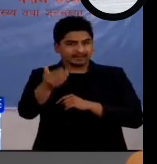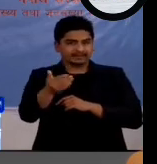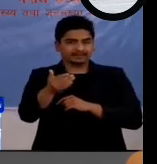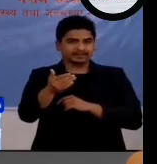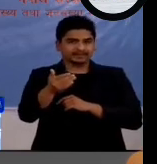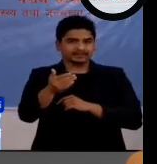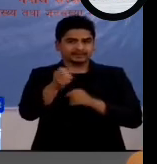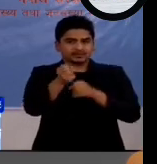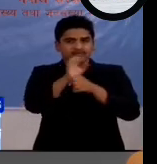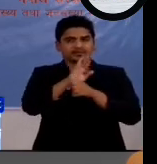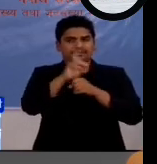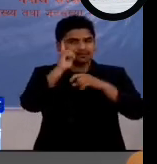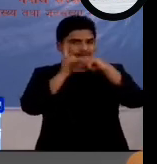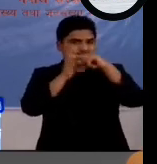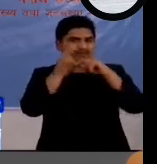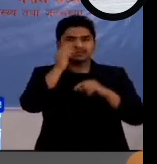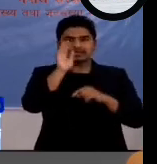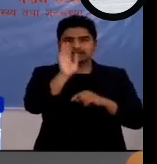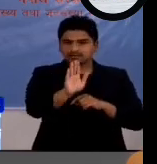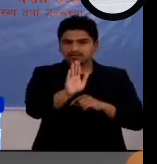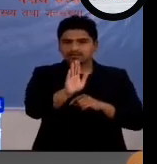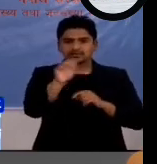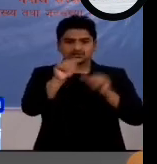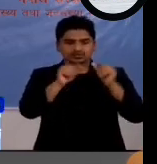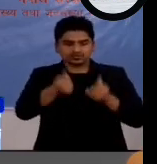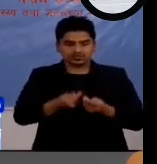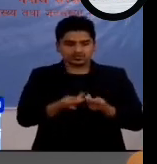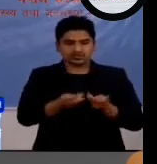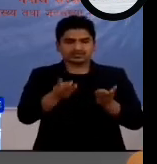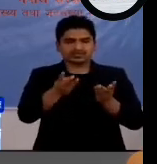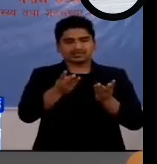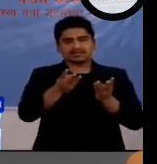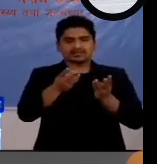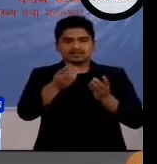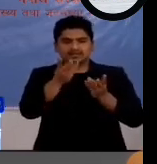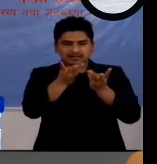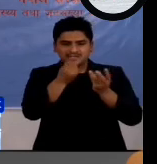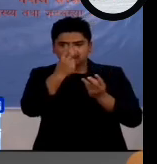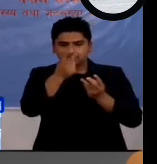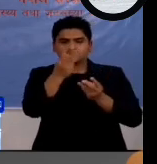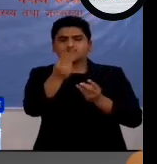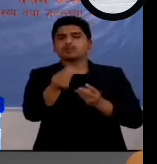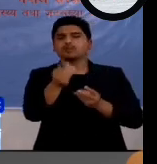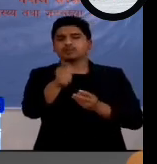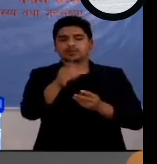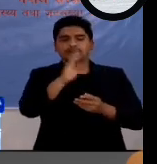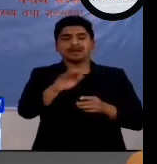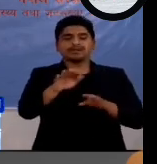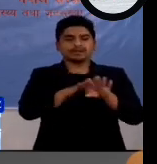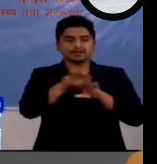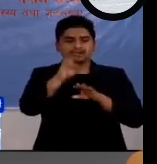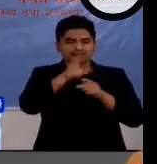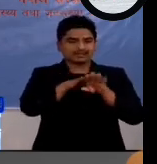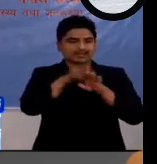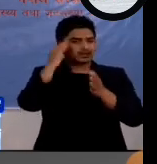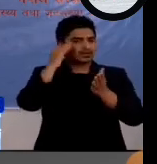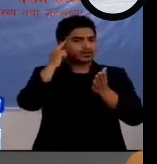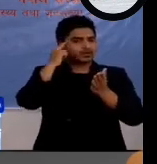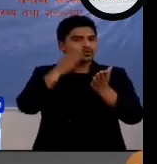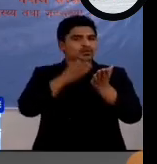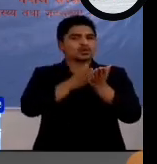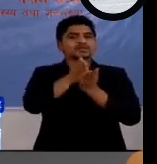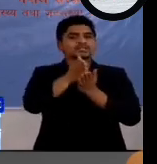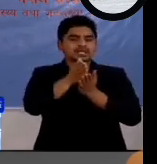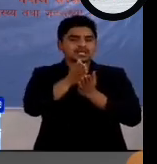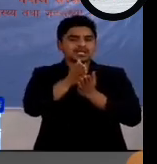1.7% लाई चाहिँ कोभिड पोजिटिभ देखिएको छ, जुन जनसंख्याको अनुपातमा निकै कम हो। बालबालिकामा धेरै जसो चाहिँ लक्षण बिनाका